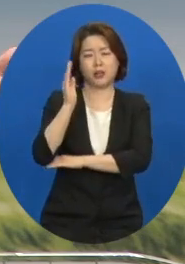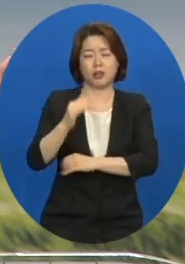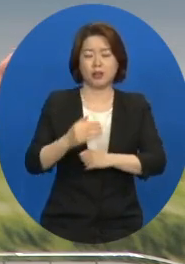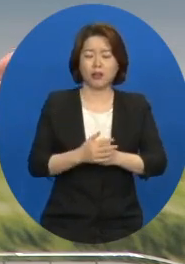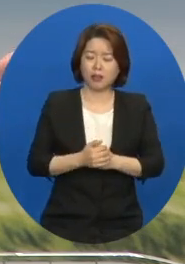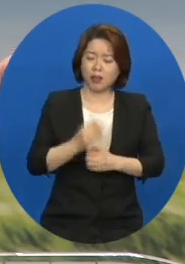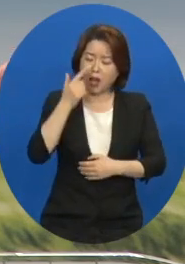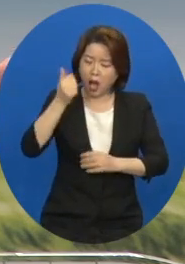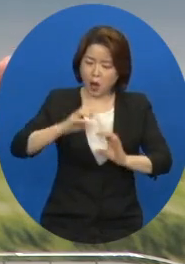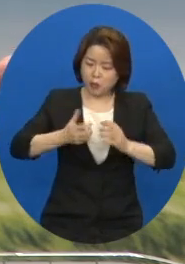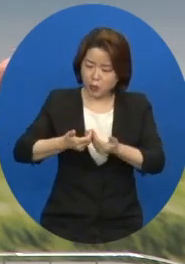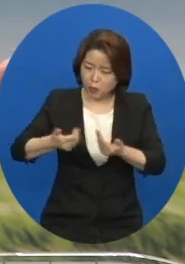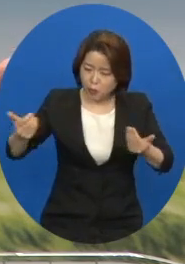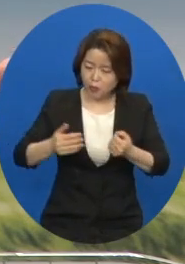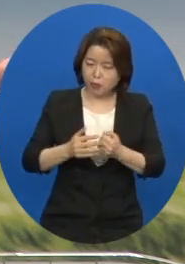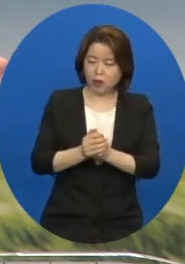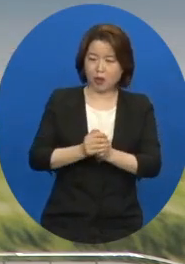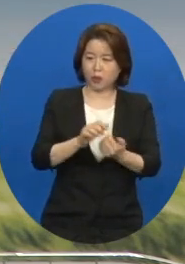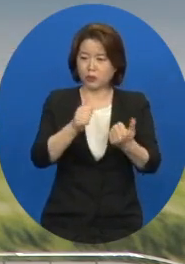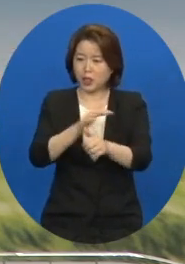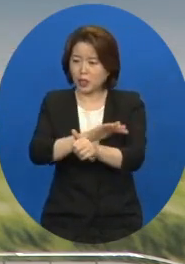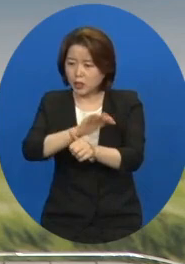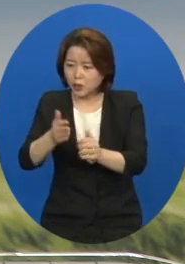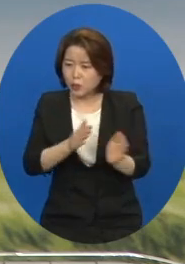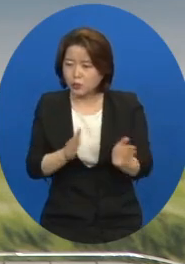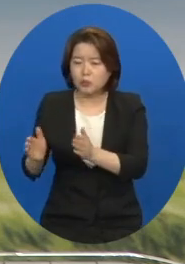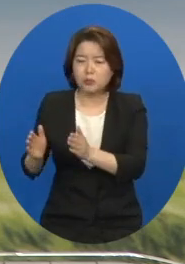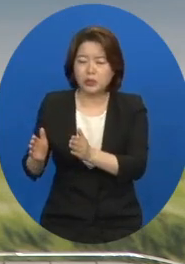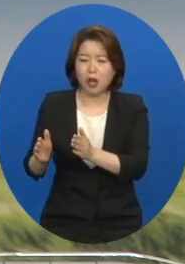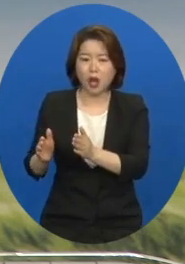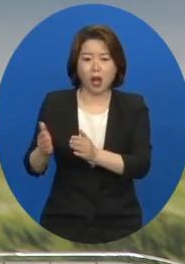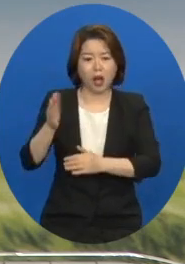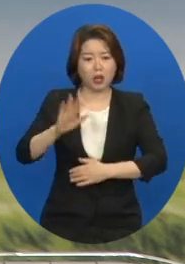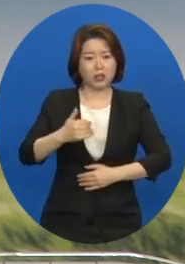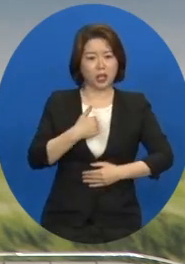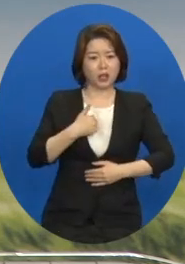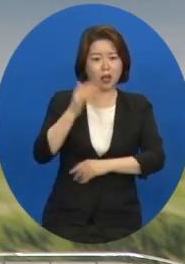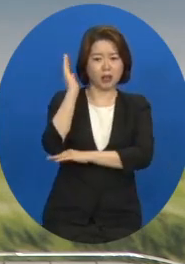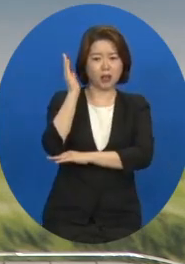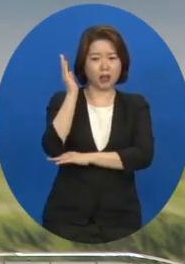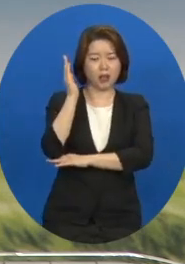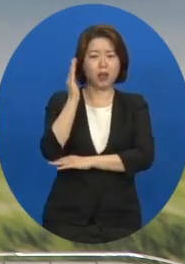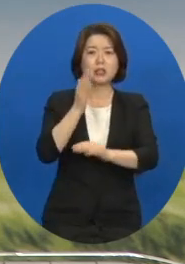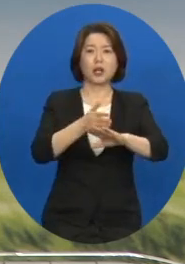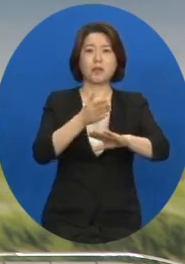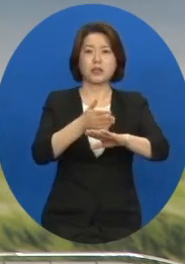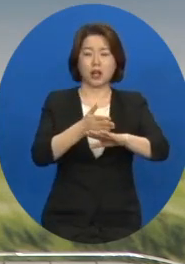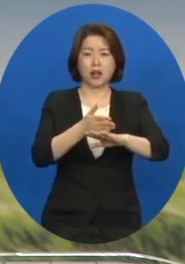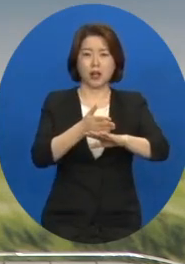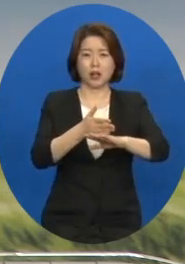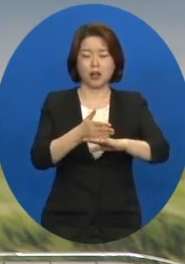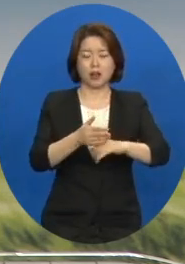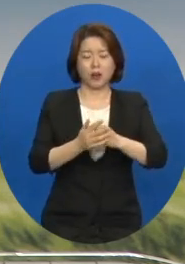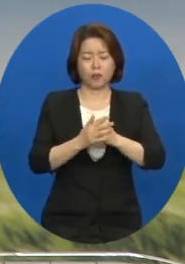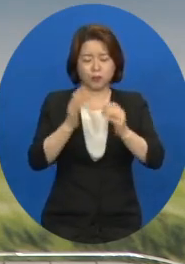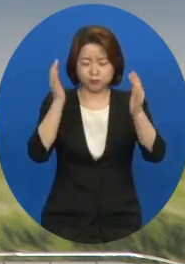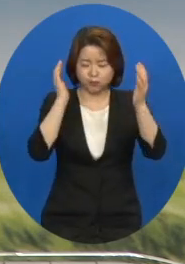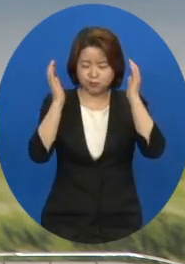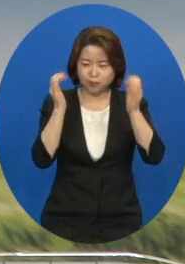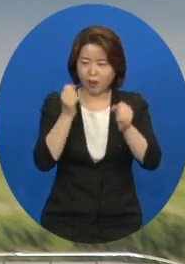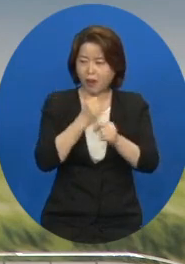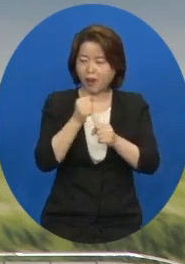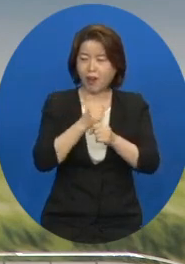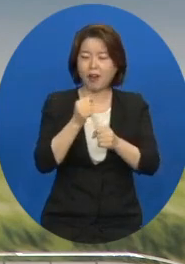소천하셔서 장례를 치르는 중에 저는 감사주일 설교를 해야 하는 겁니다. 참